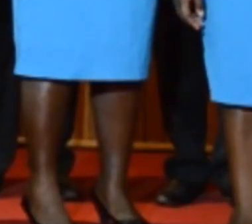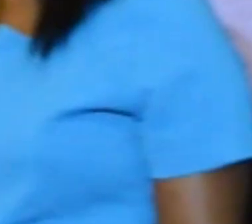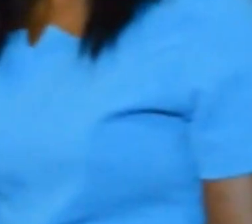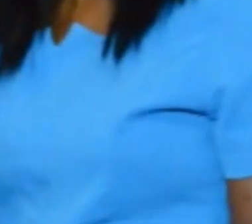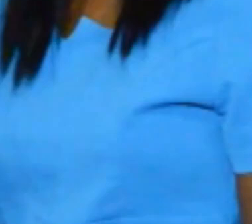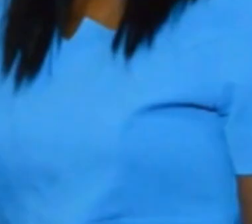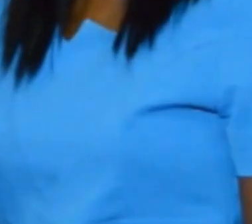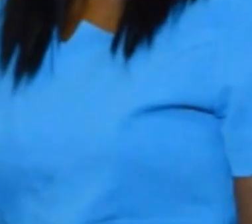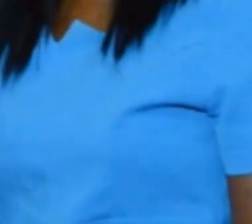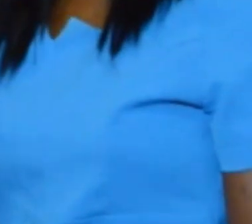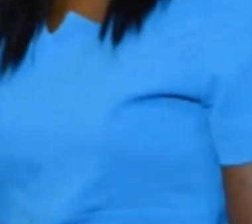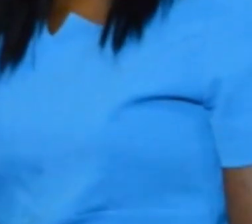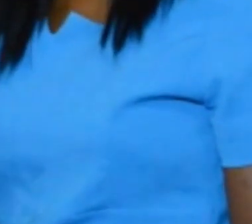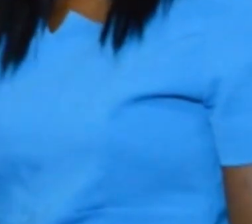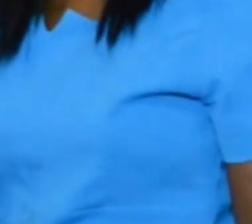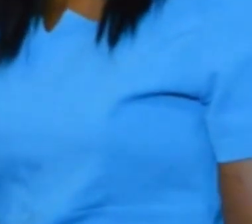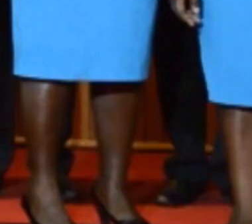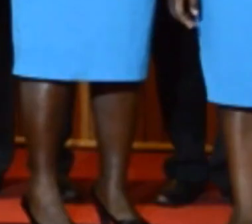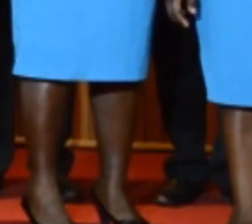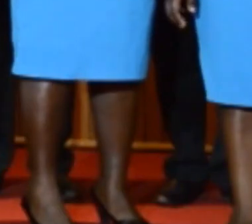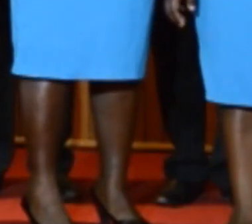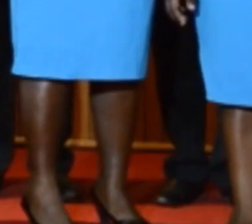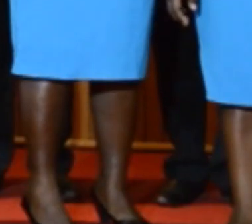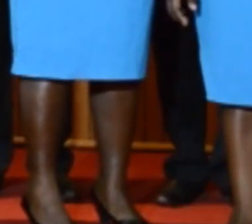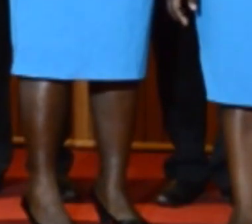zvashata mwana wenyu nareneshe